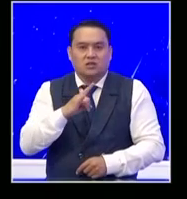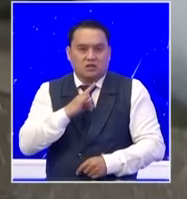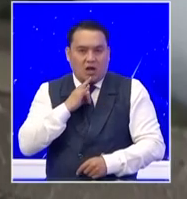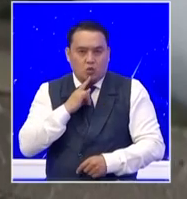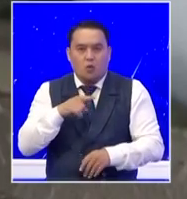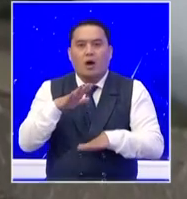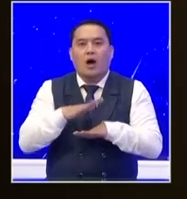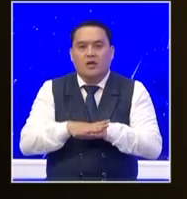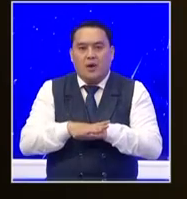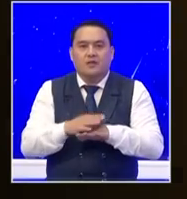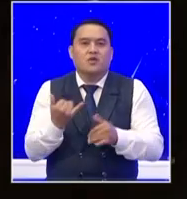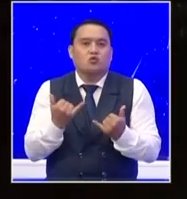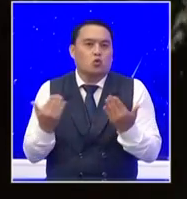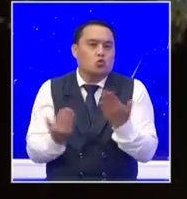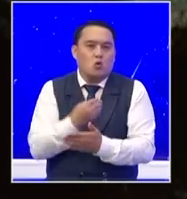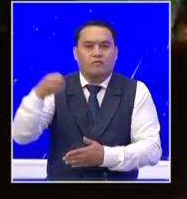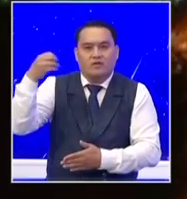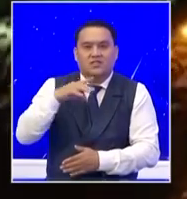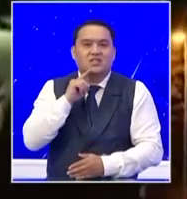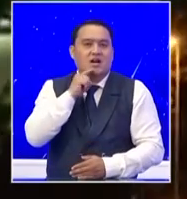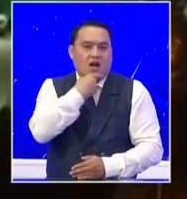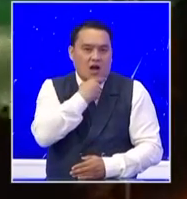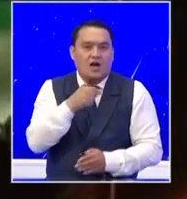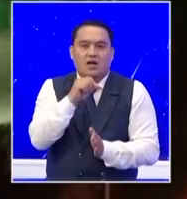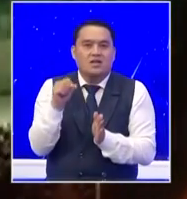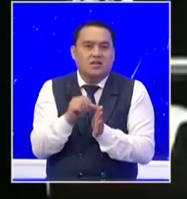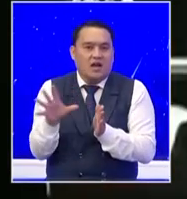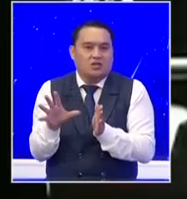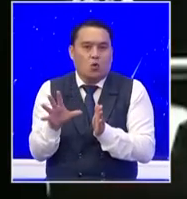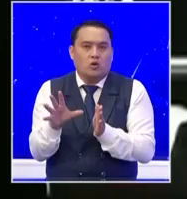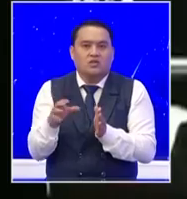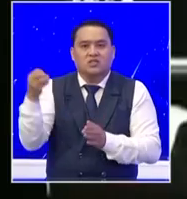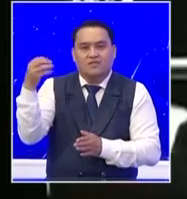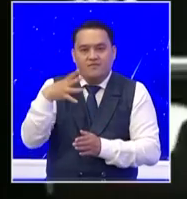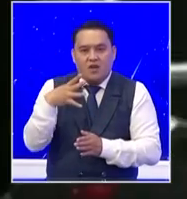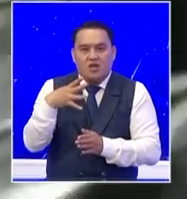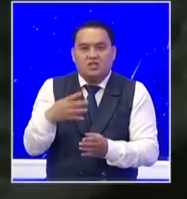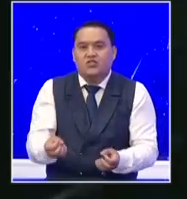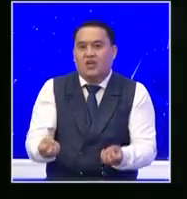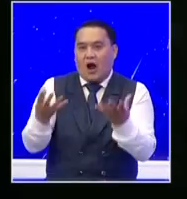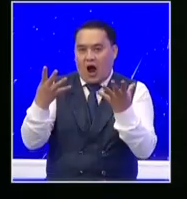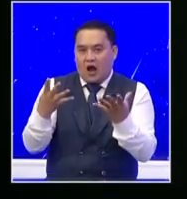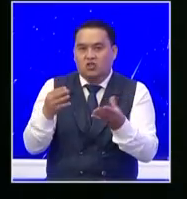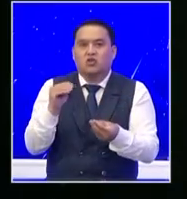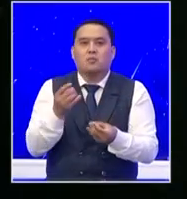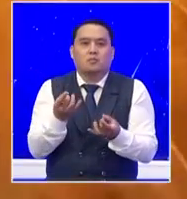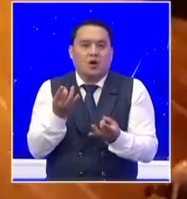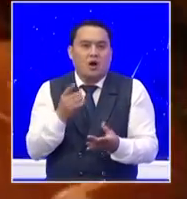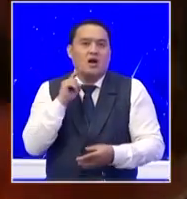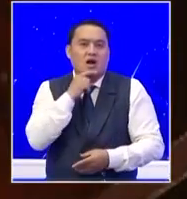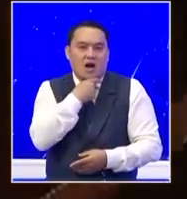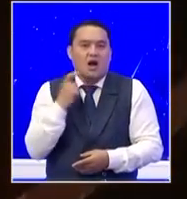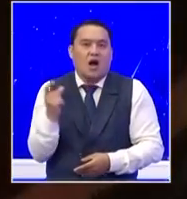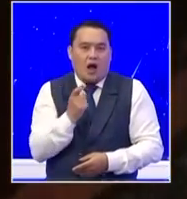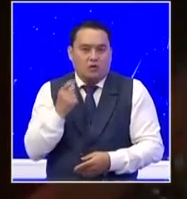местном акимате. Новые лампы позволят сэкономить электроэнергию, и светят они намного ярче, чем обычные. Экономичность